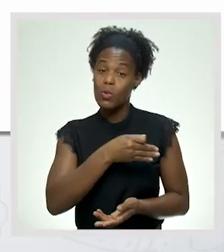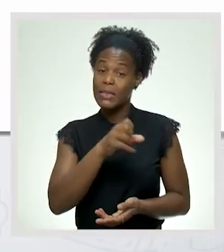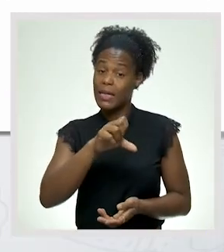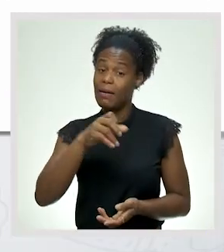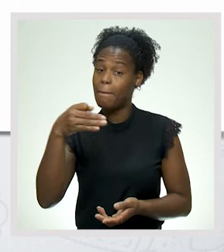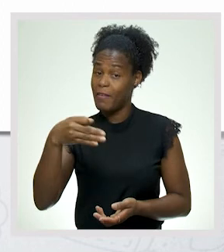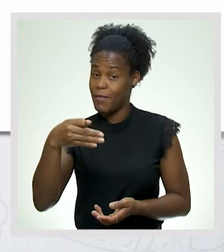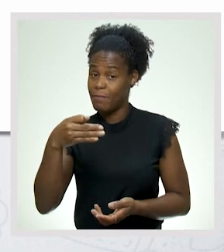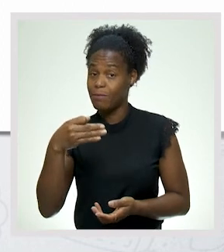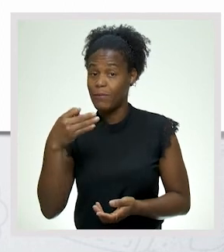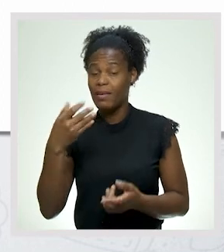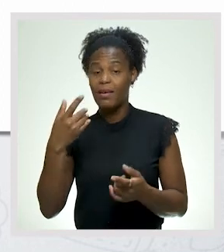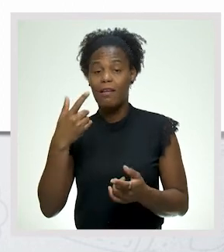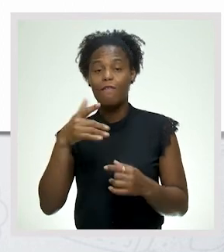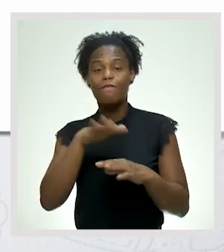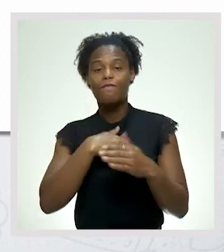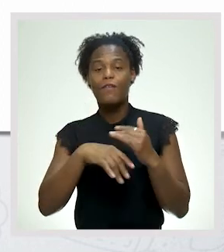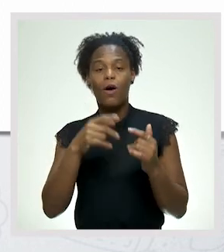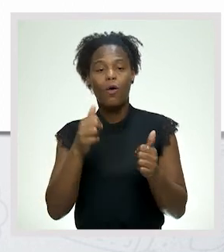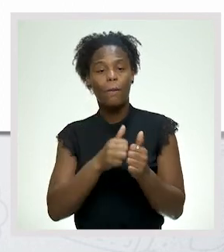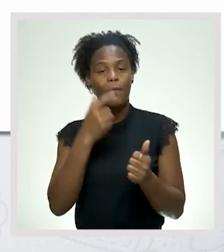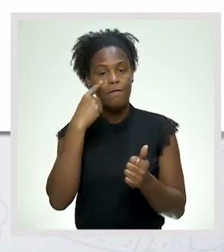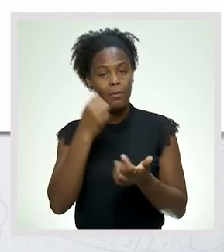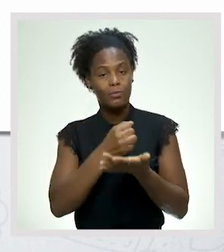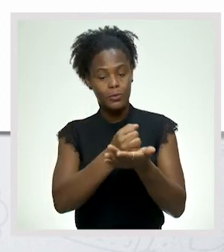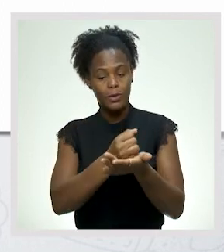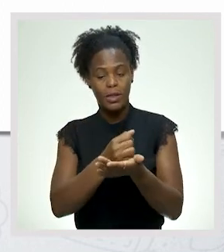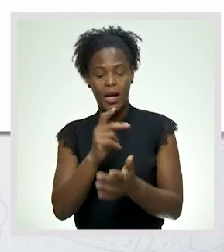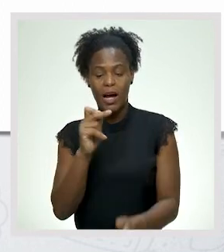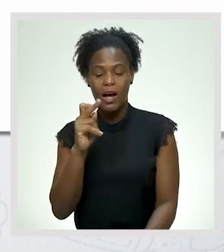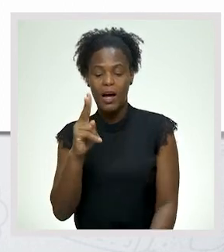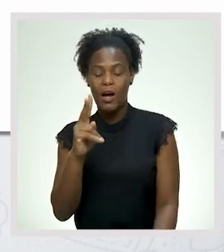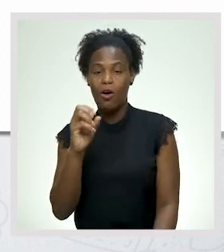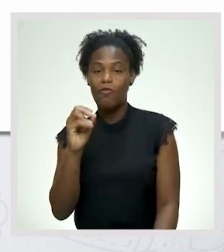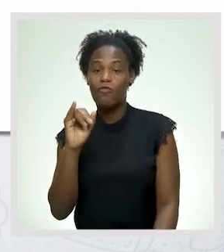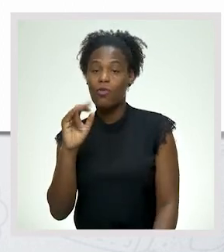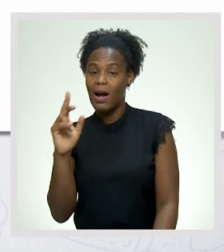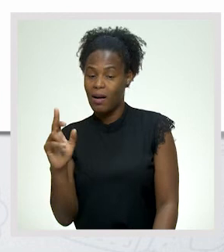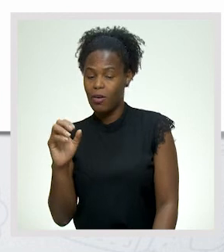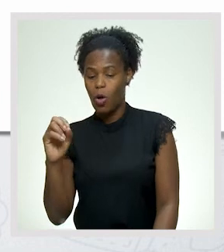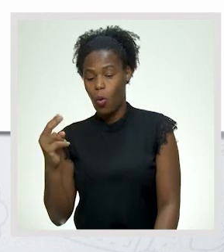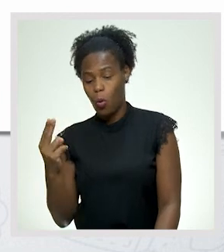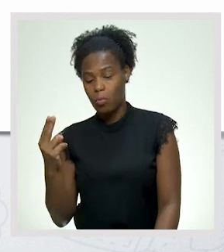forme avec l'auxiliaire avoir ou être à